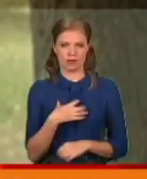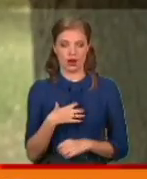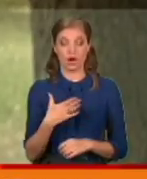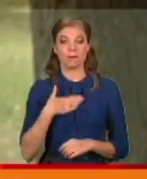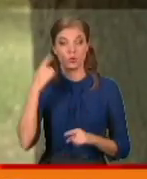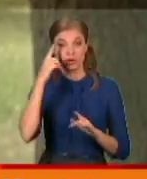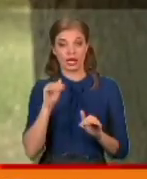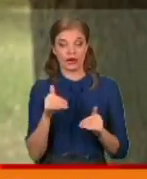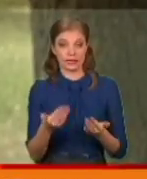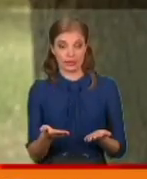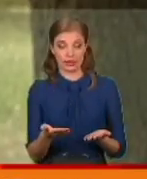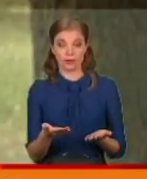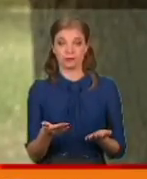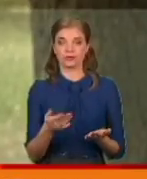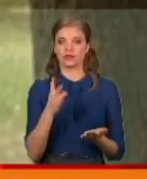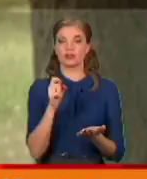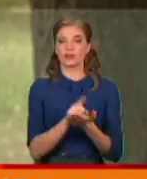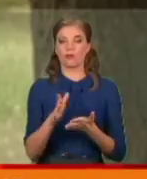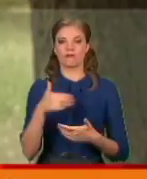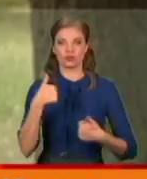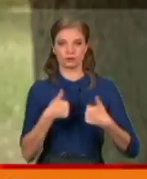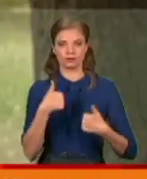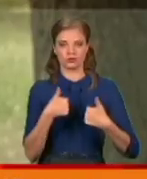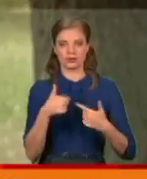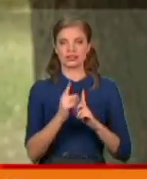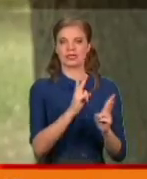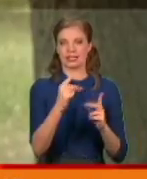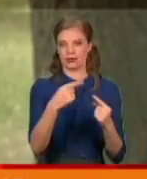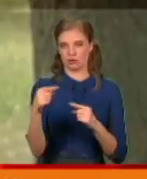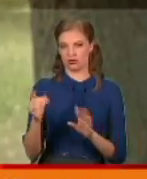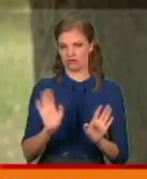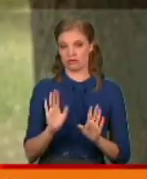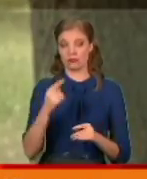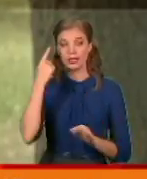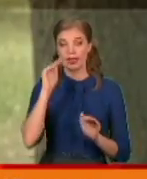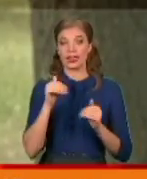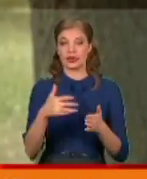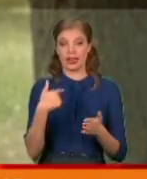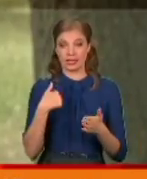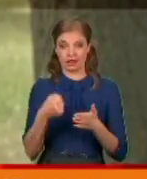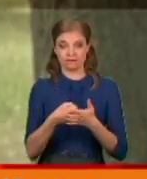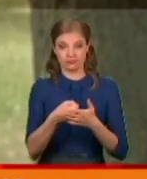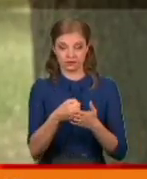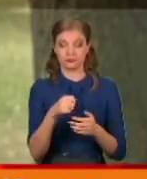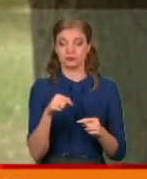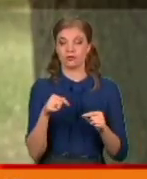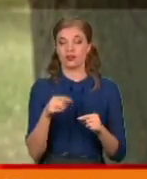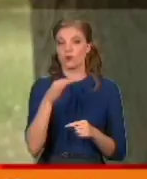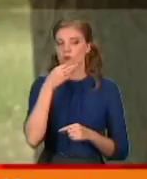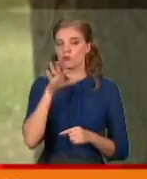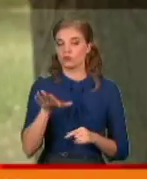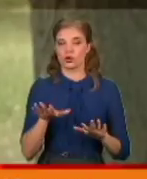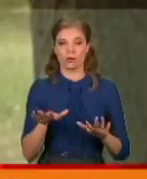ідея не повинна змагатися з кимось іншим. Ідея, яку я просуваю, вона в